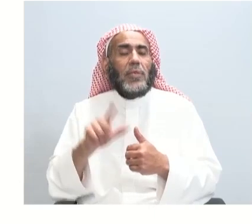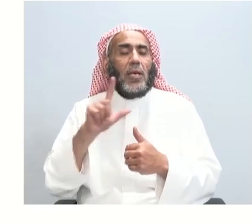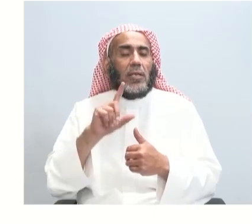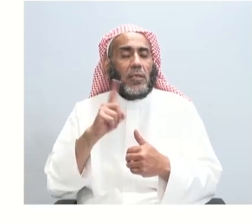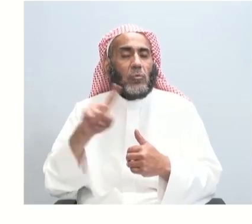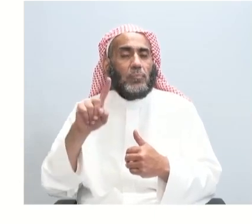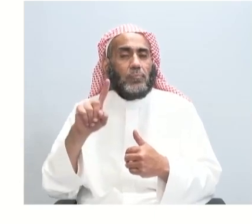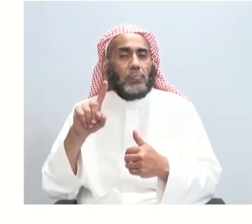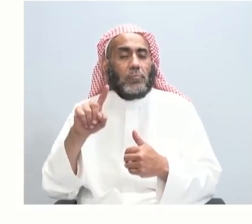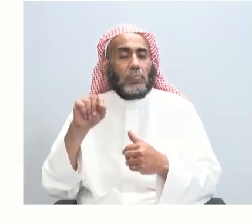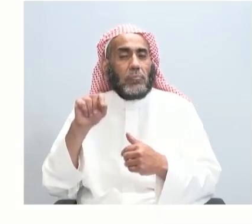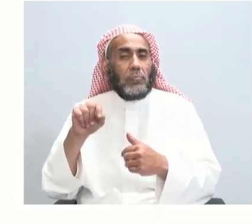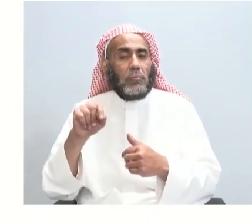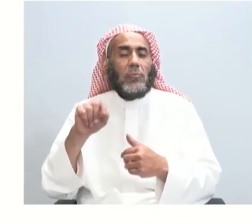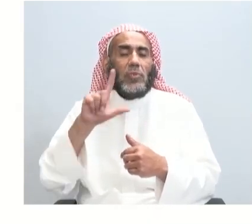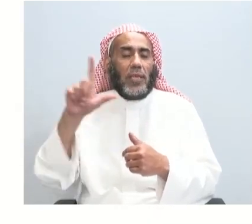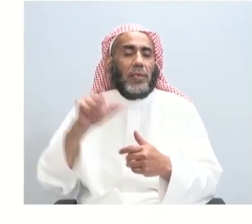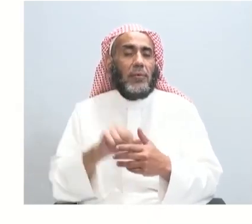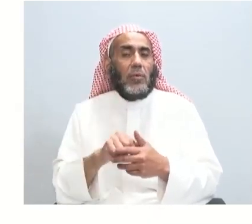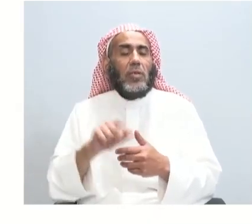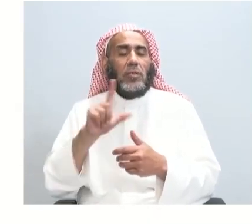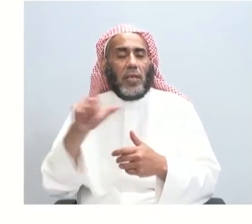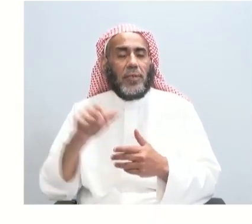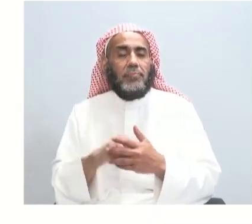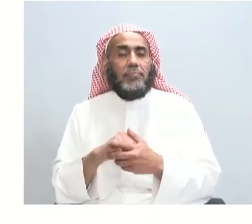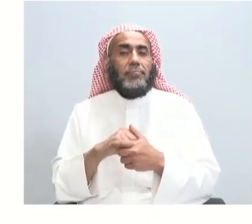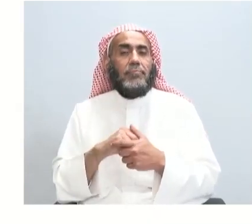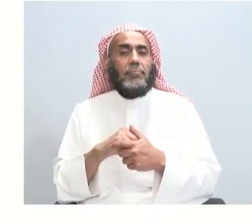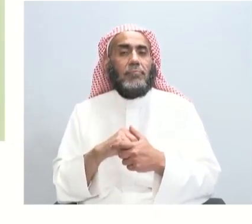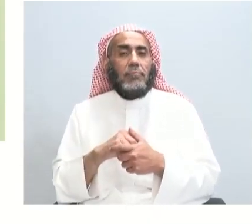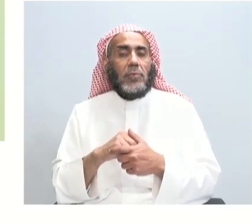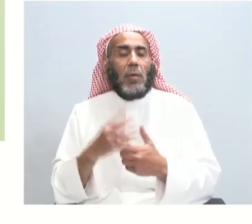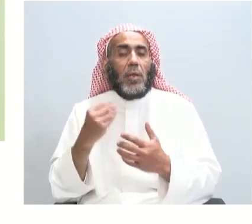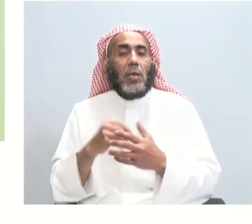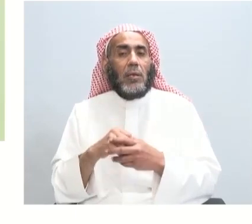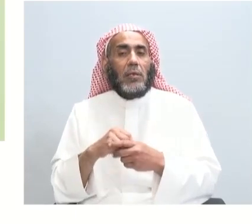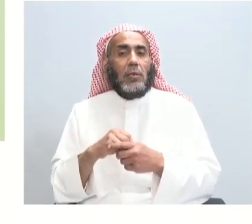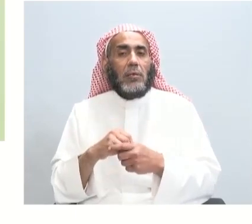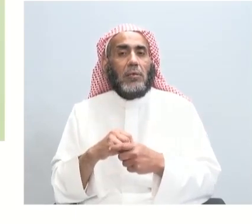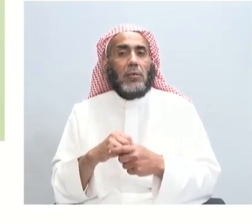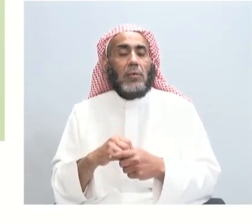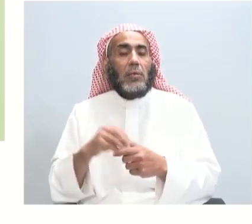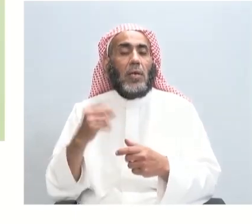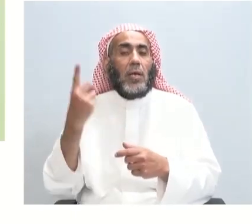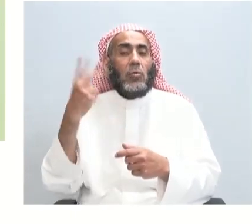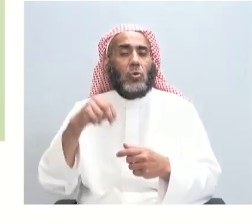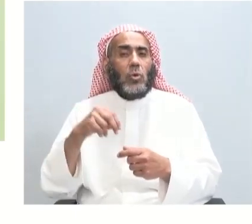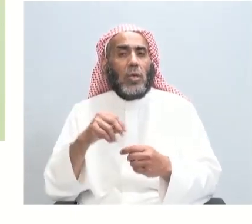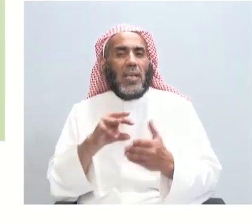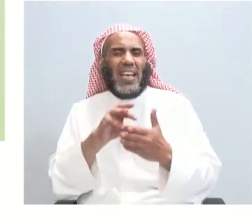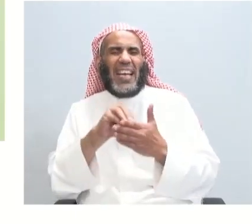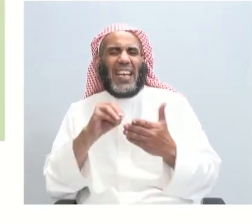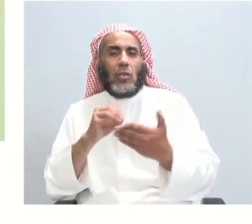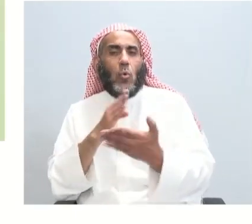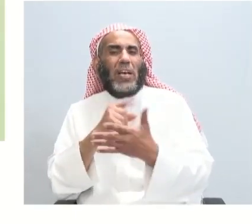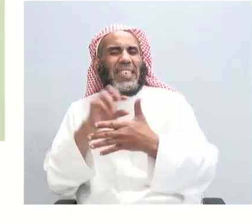أحسنتم، هنا صحيح، هنا صحيح. جميل. 21 هنا النحت هو تجزئة